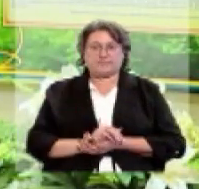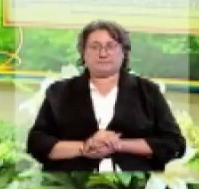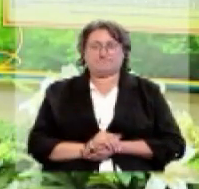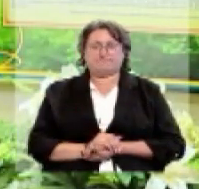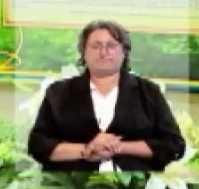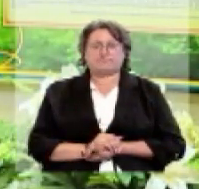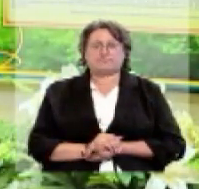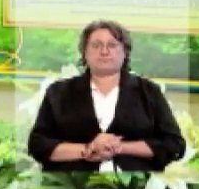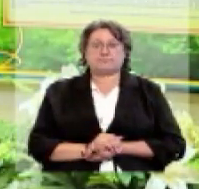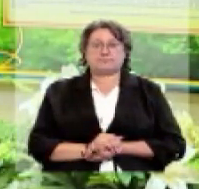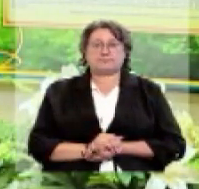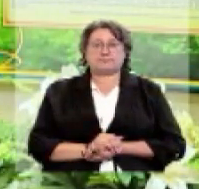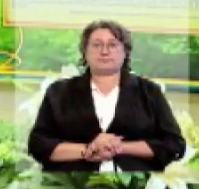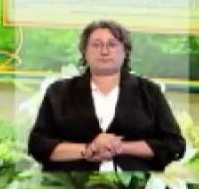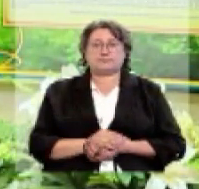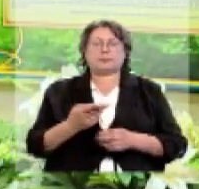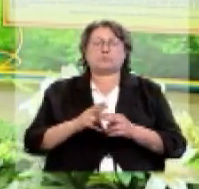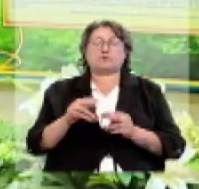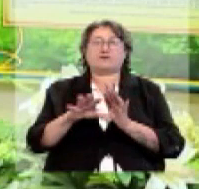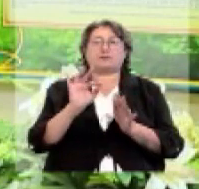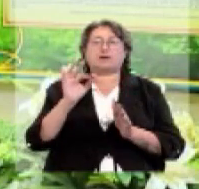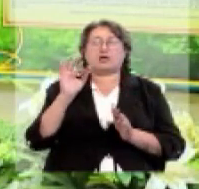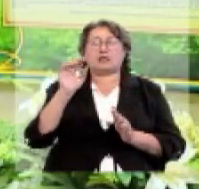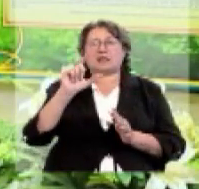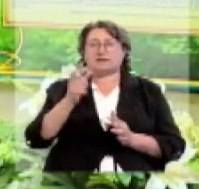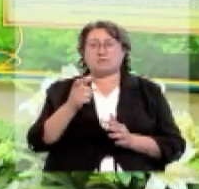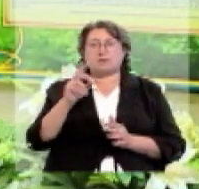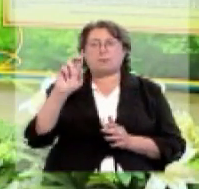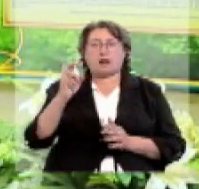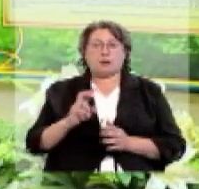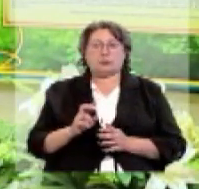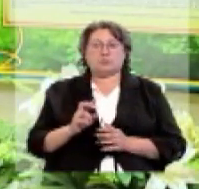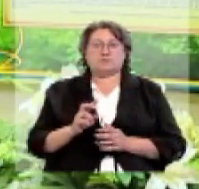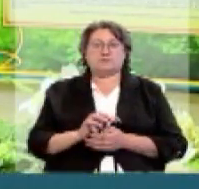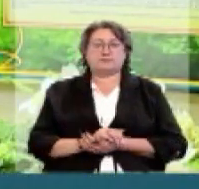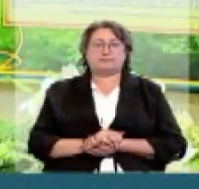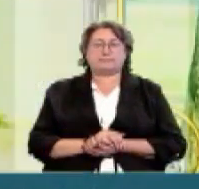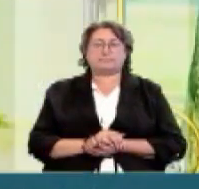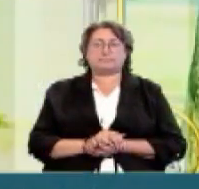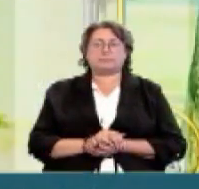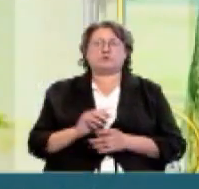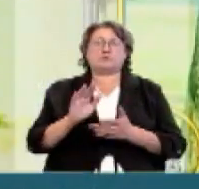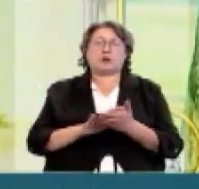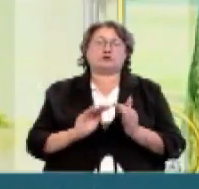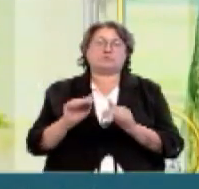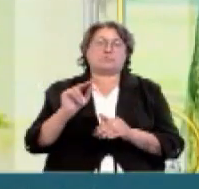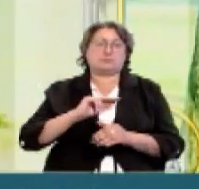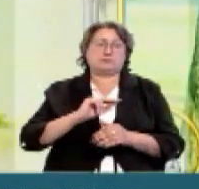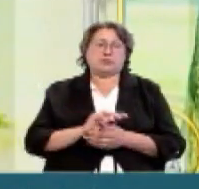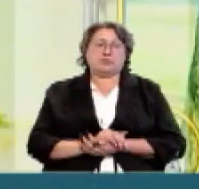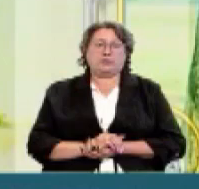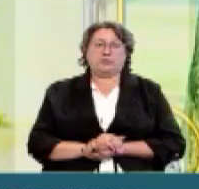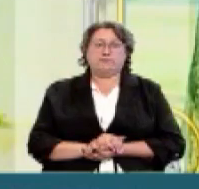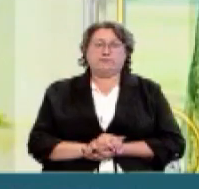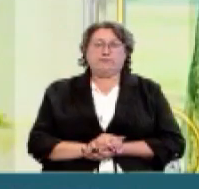ұқсас жақын мамандықты таңдап, сол техникалық университетке түсуді жөн көрдім. Менің ойымша, менің